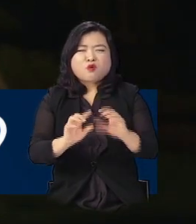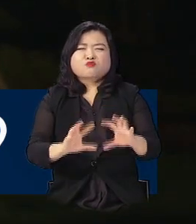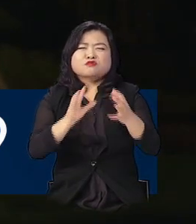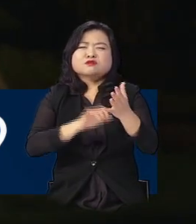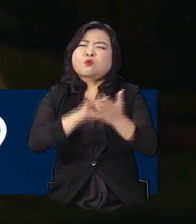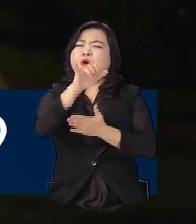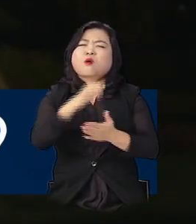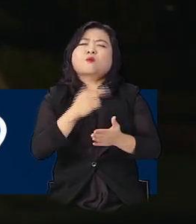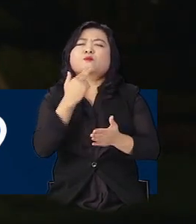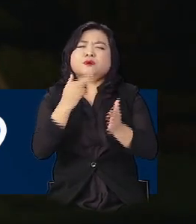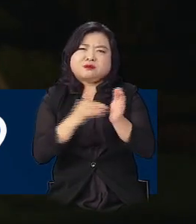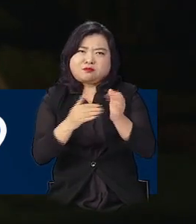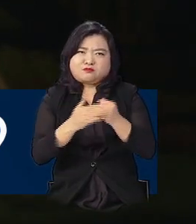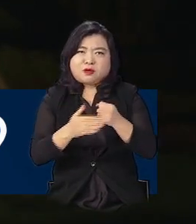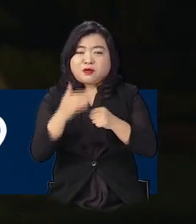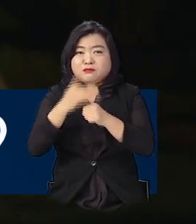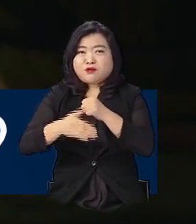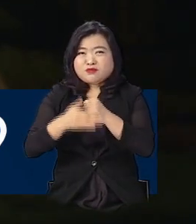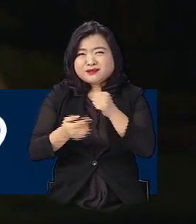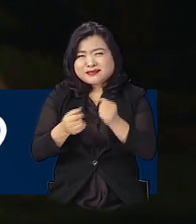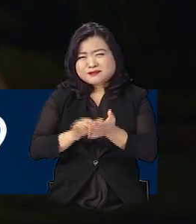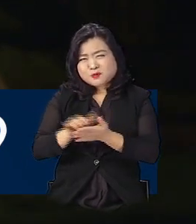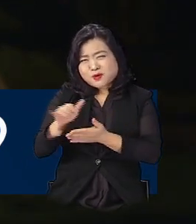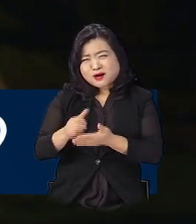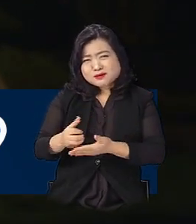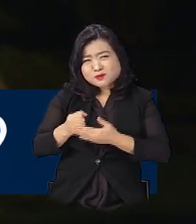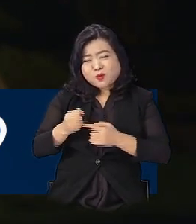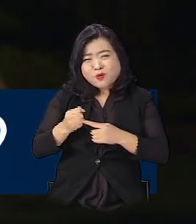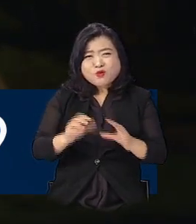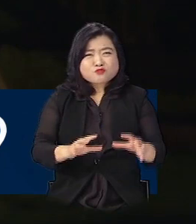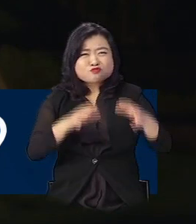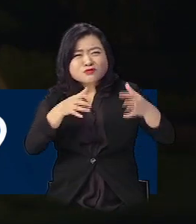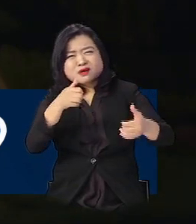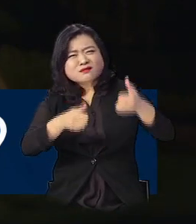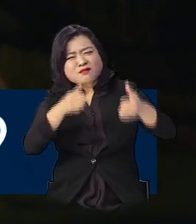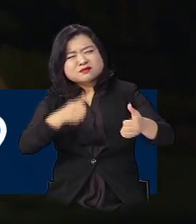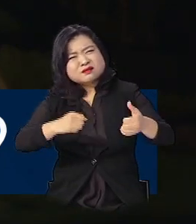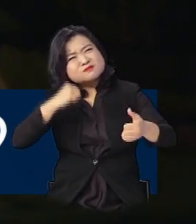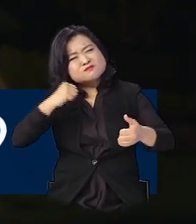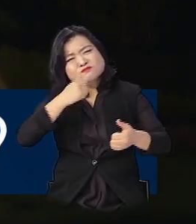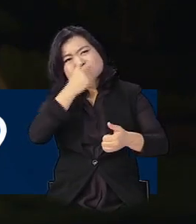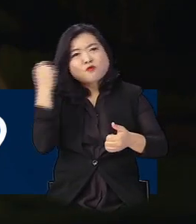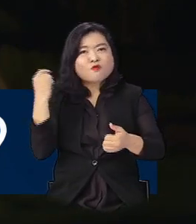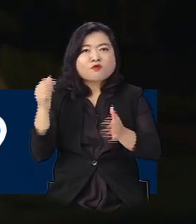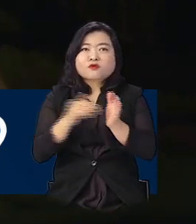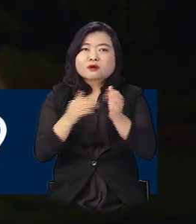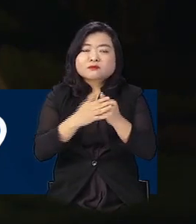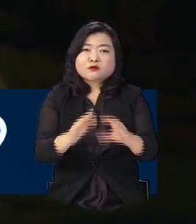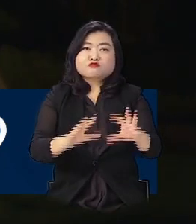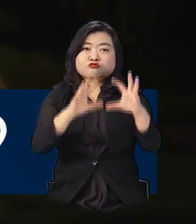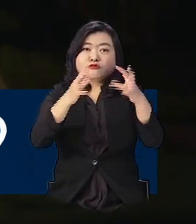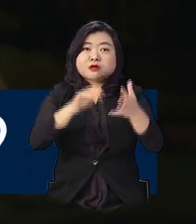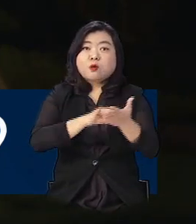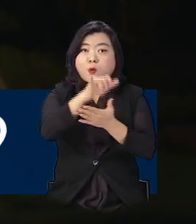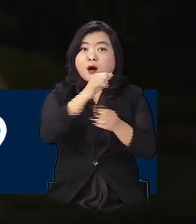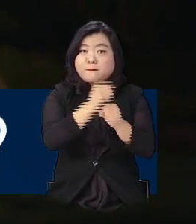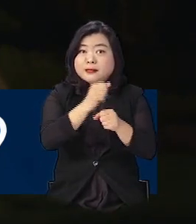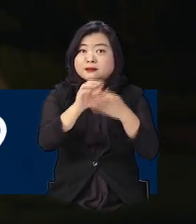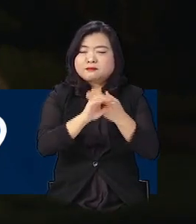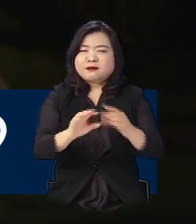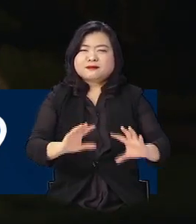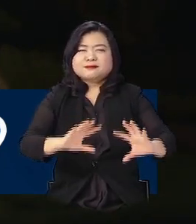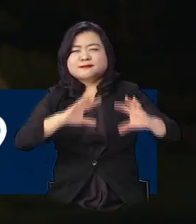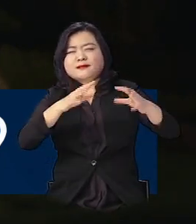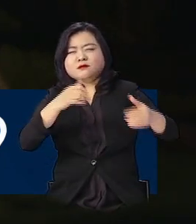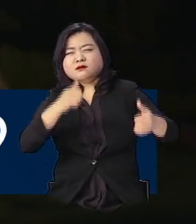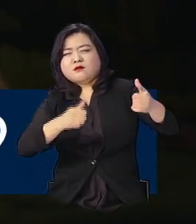그렇습니다. 우리 대구에 조그마한 공항 가지고는 국제 경쟁을 할 수가 없었습니다. 그래서 이 국제공항을 만들면은